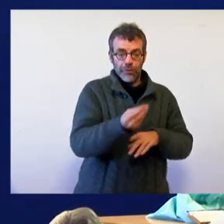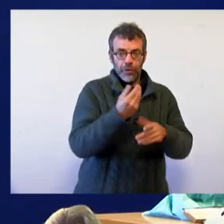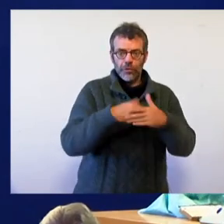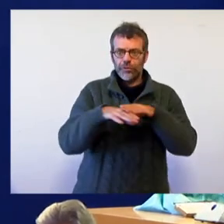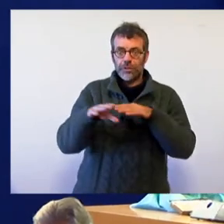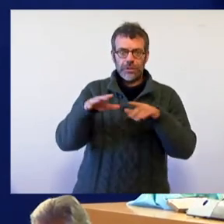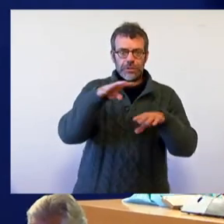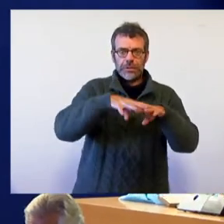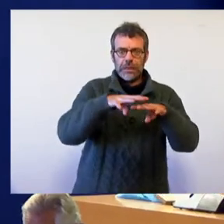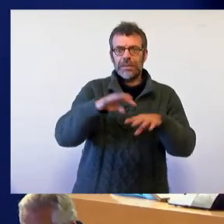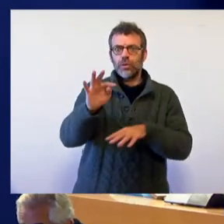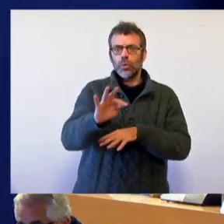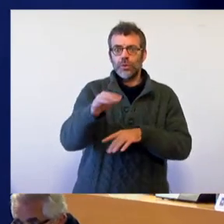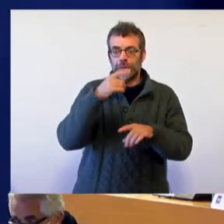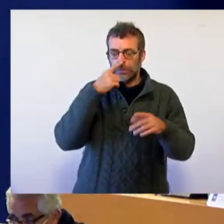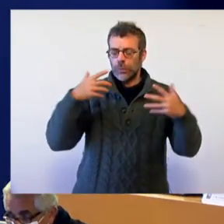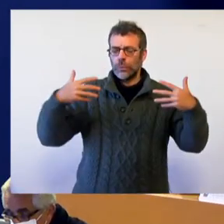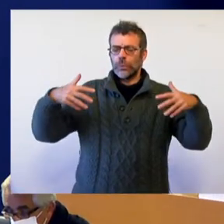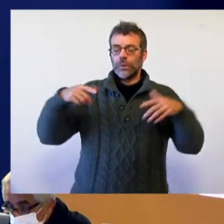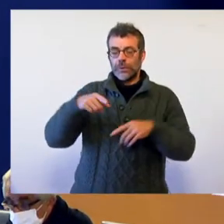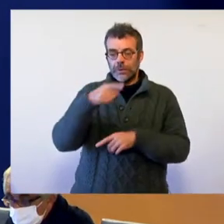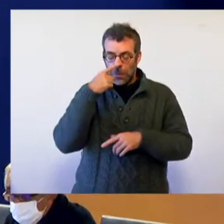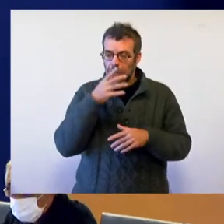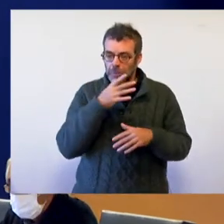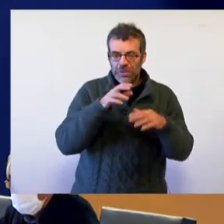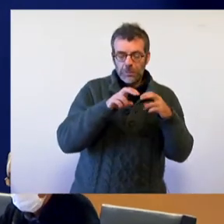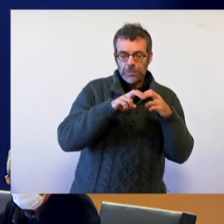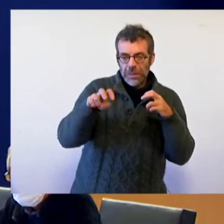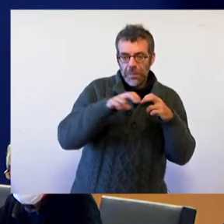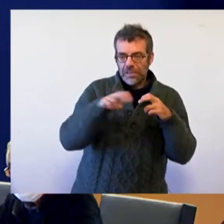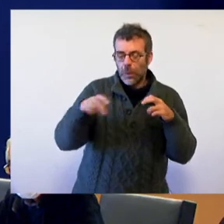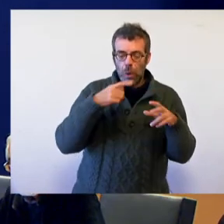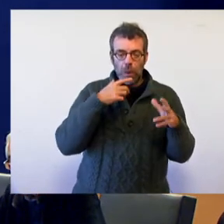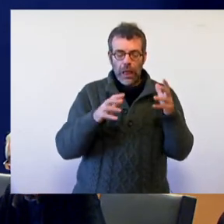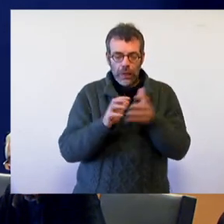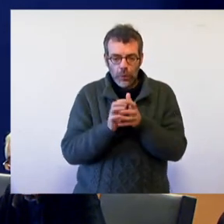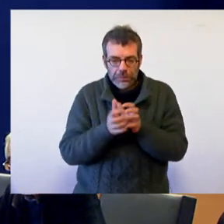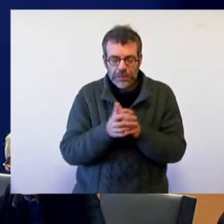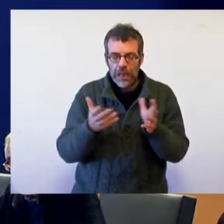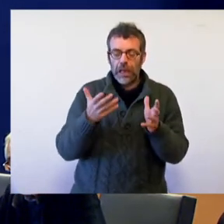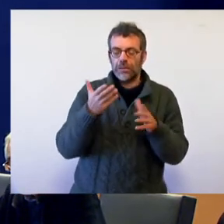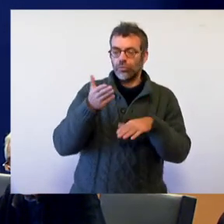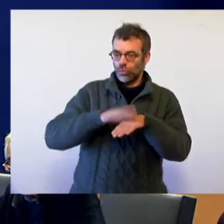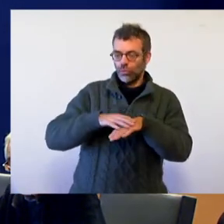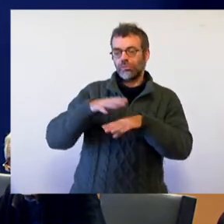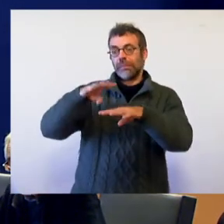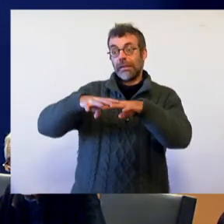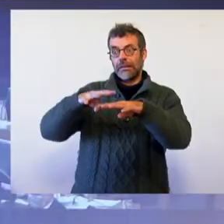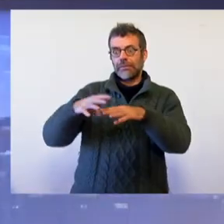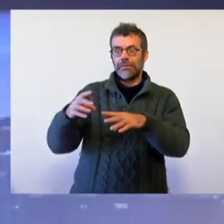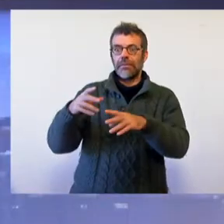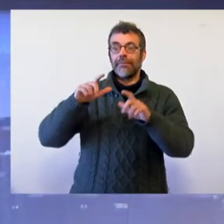déplacer et de ne pas avoir cette entité que peut apporter une école dans un quartier. Merci.